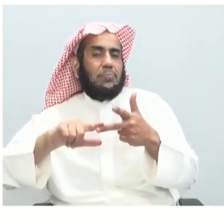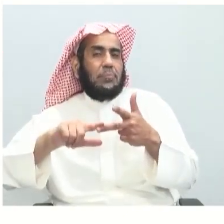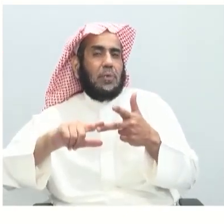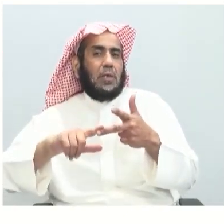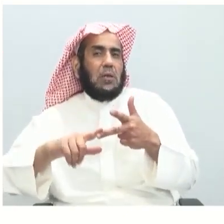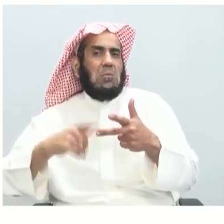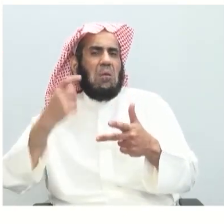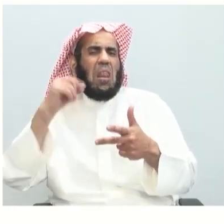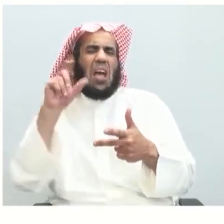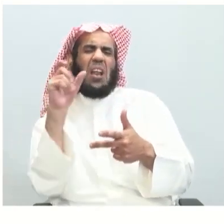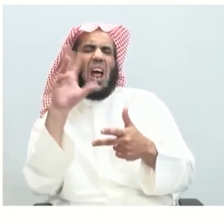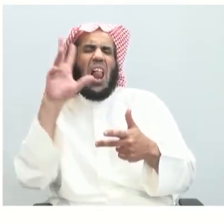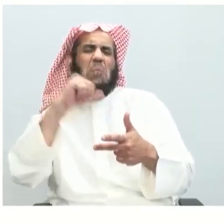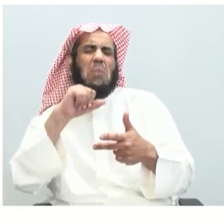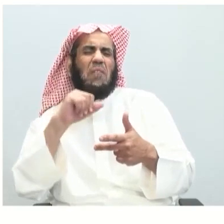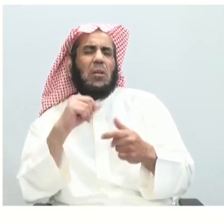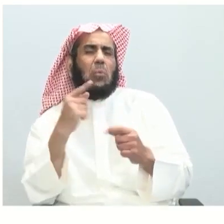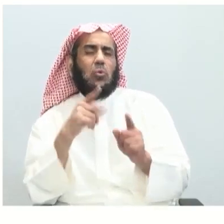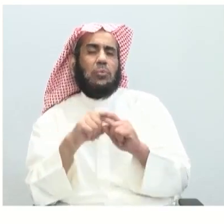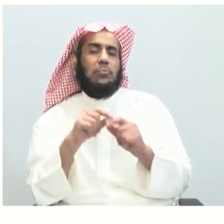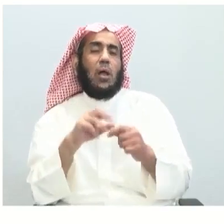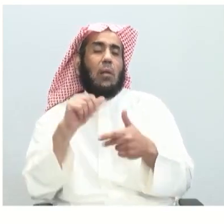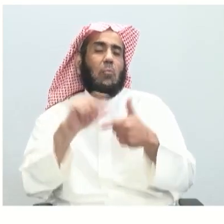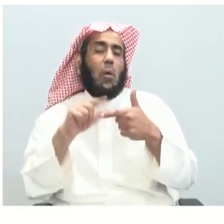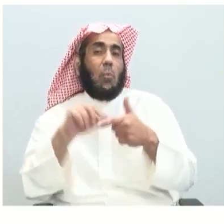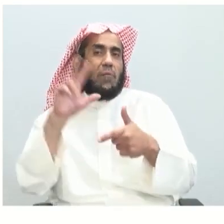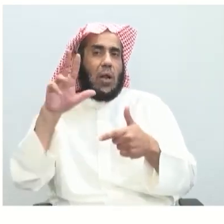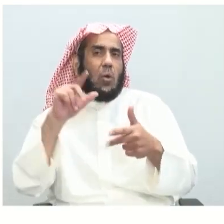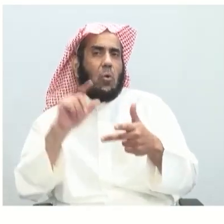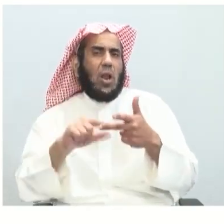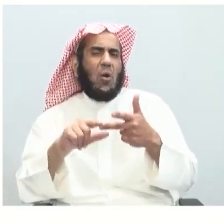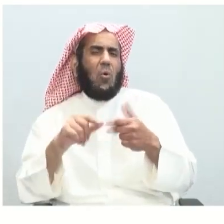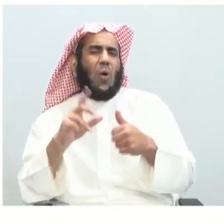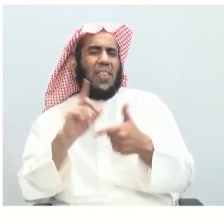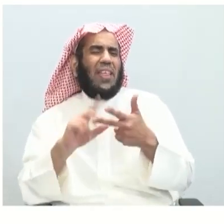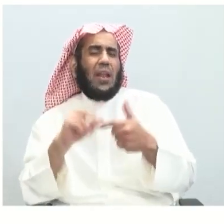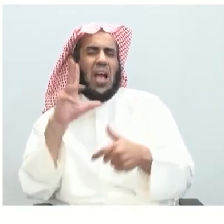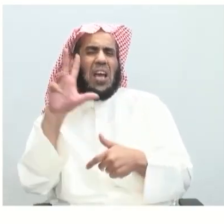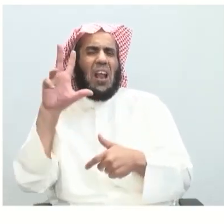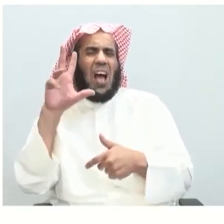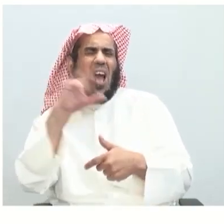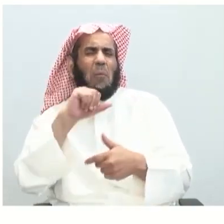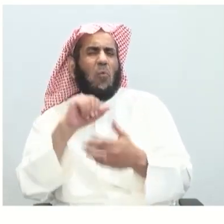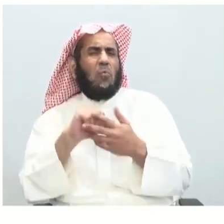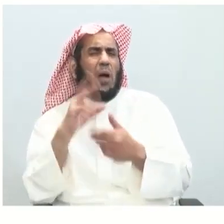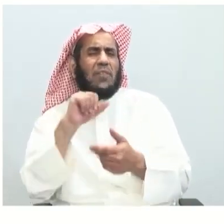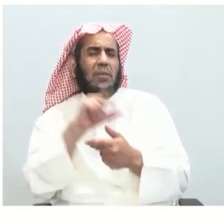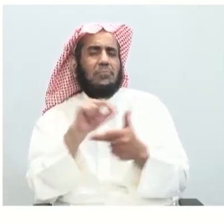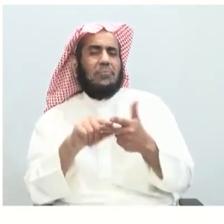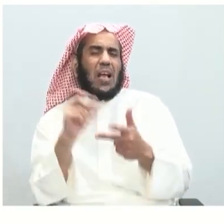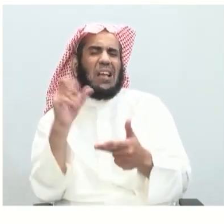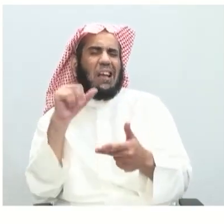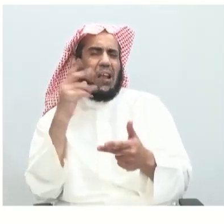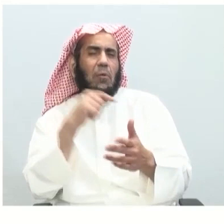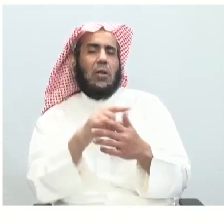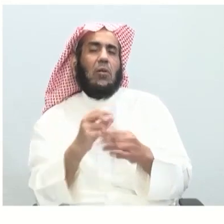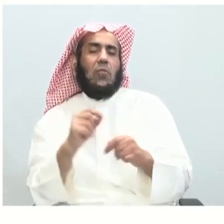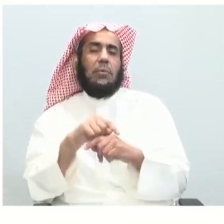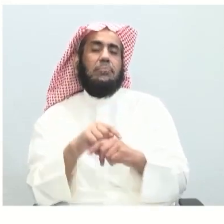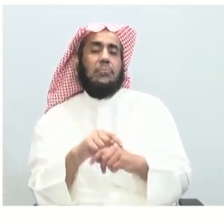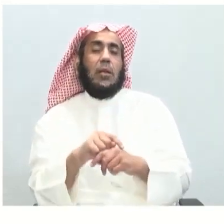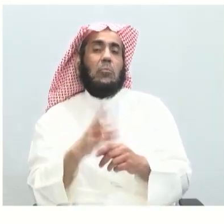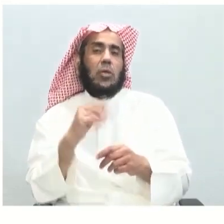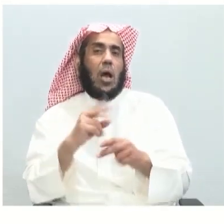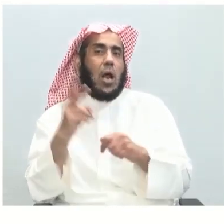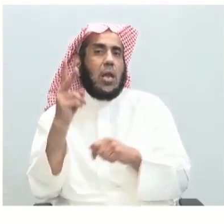النكره المقصوده احسنتم العالم المفرد والمعرف بها وانك راح المقصوده هذا ما يستحق البناء على ما يرفع به ايضا